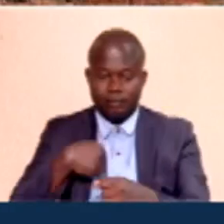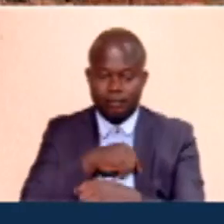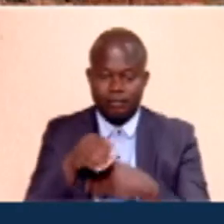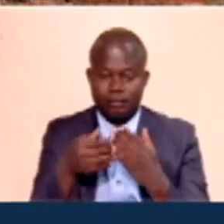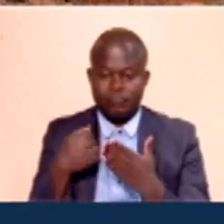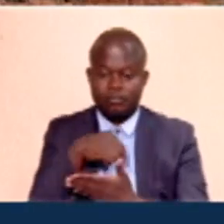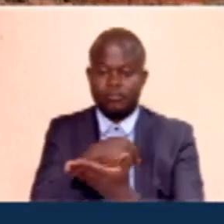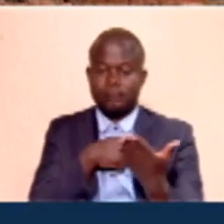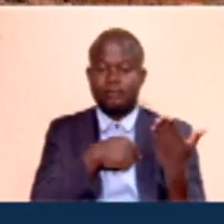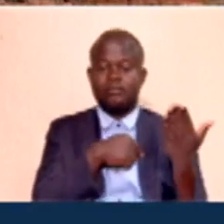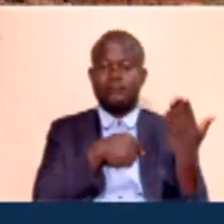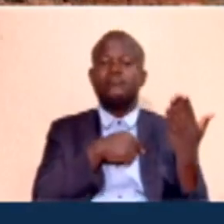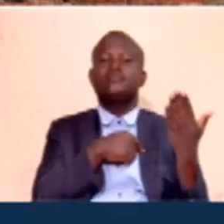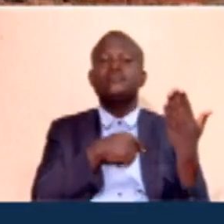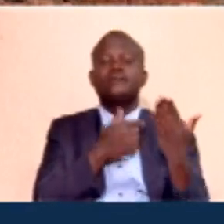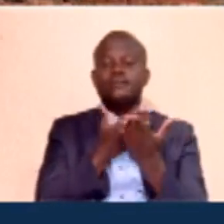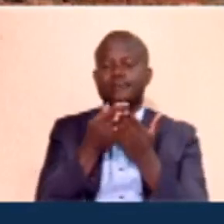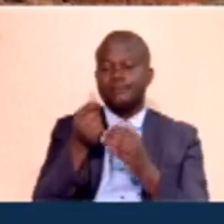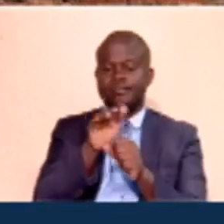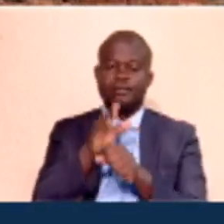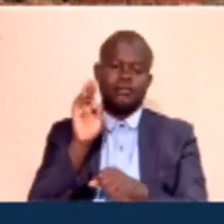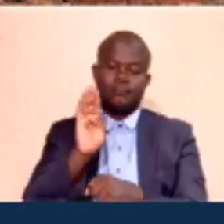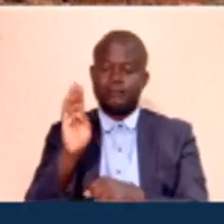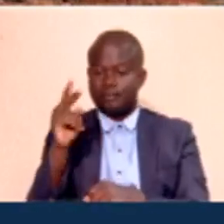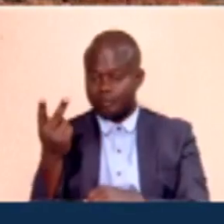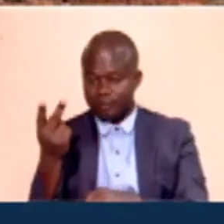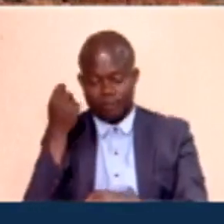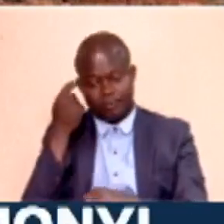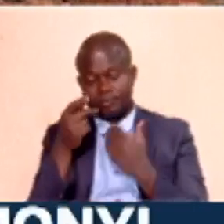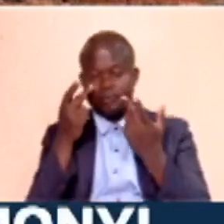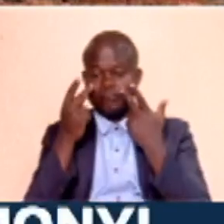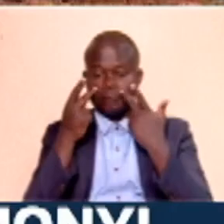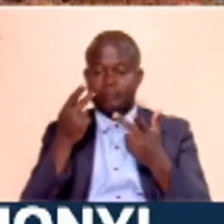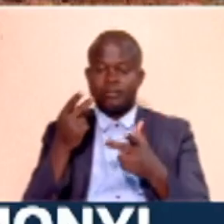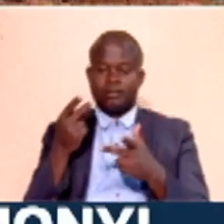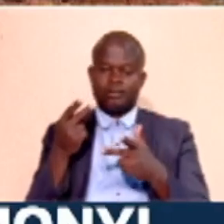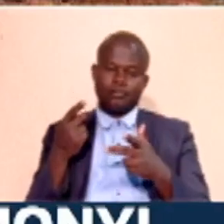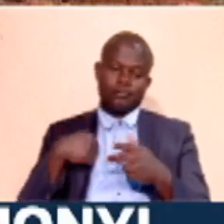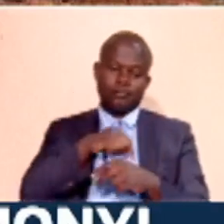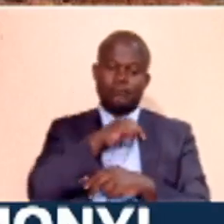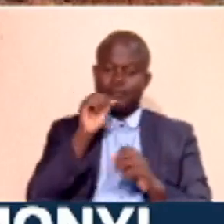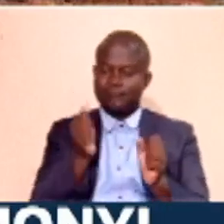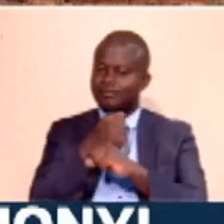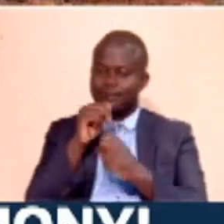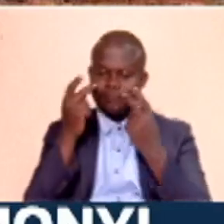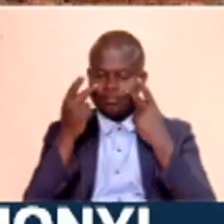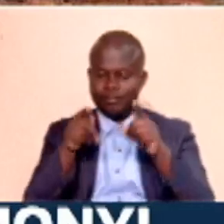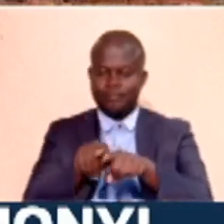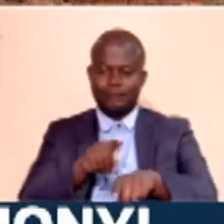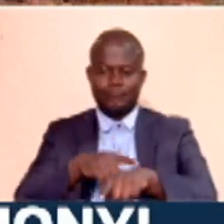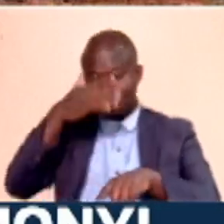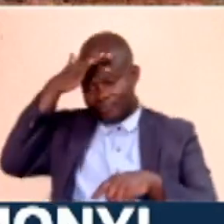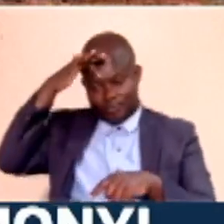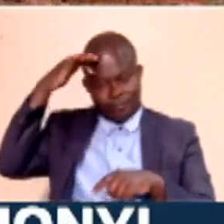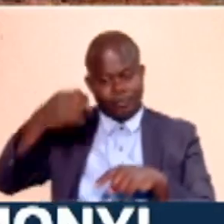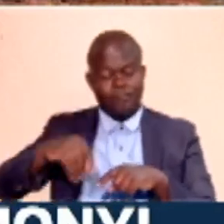bifite bakozwe inyigo y'amafaranga ya mafi ya miliyari 2 ukabona rero ntabwo yahita bonekera icyarimwe